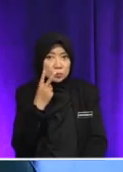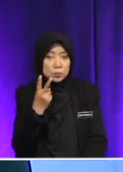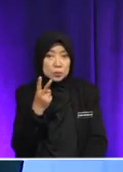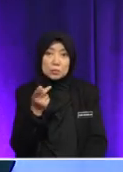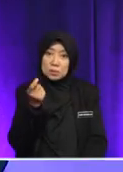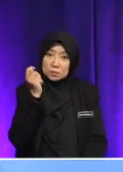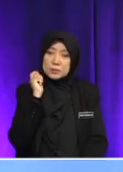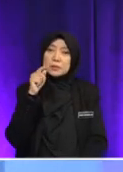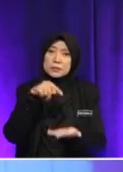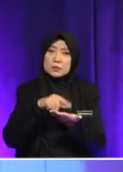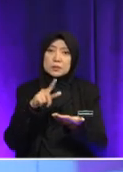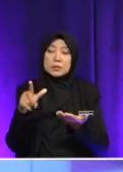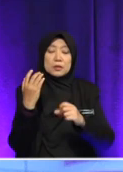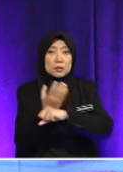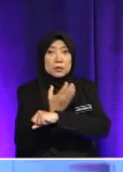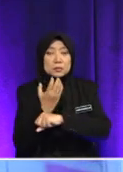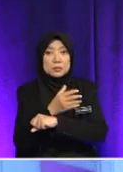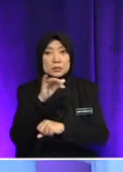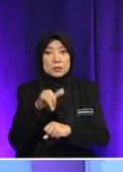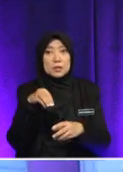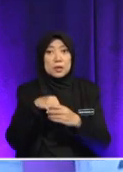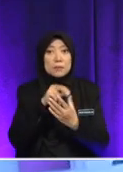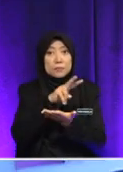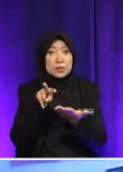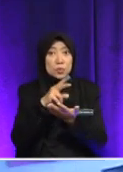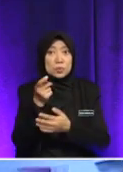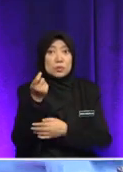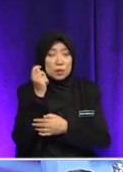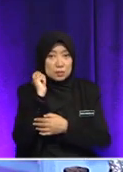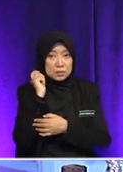inilah kaca yang dalam video tadi